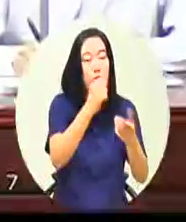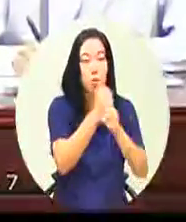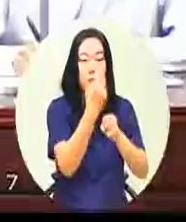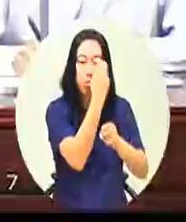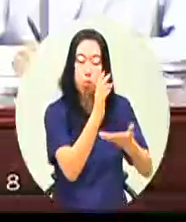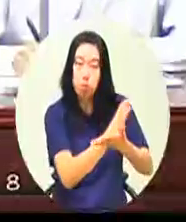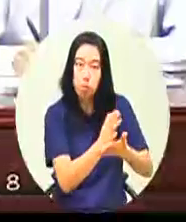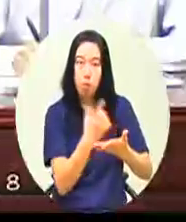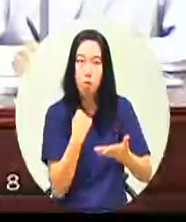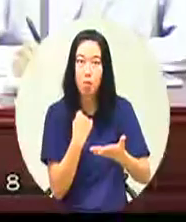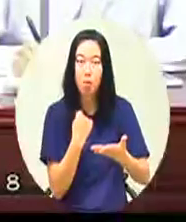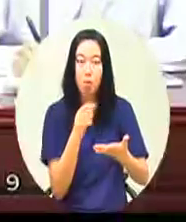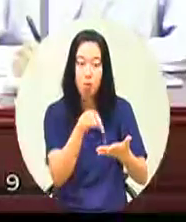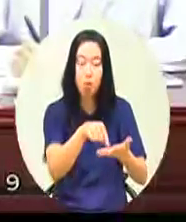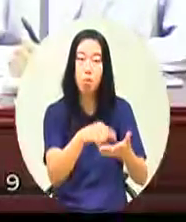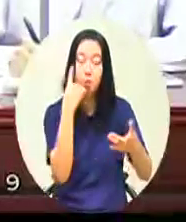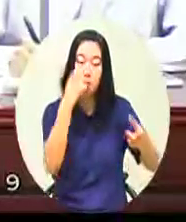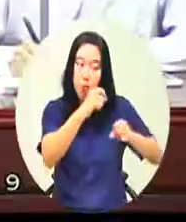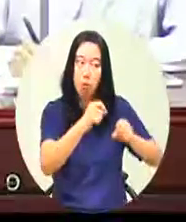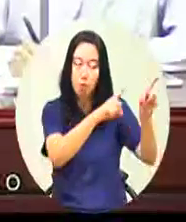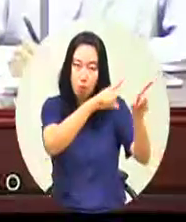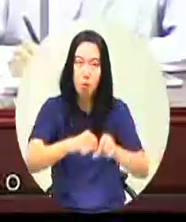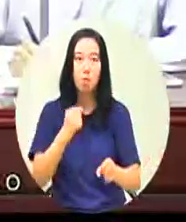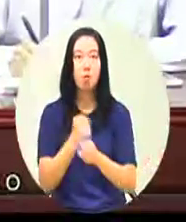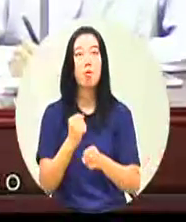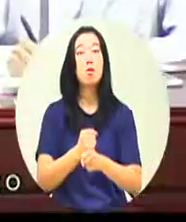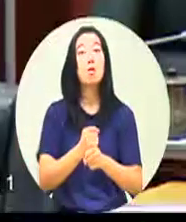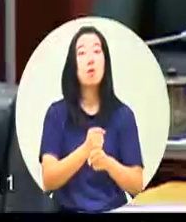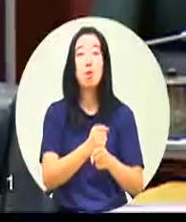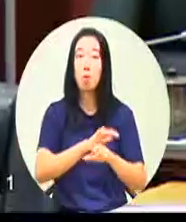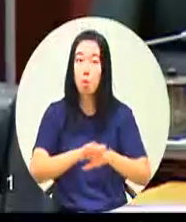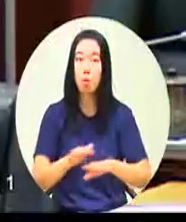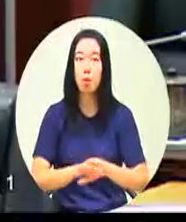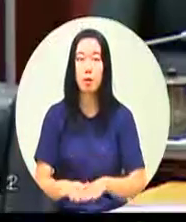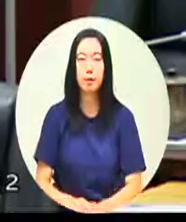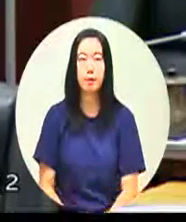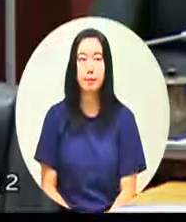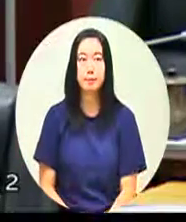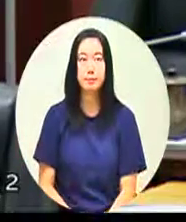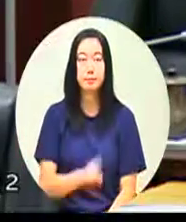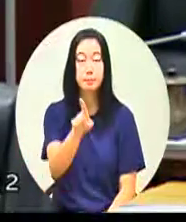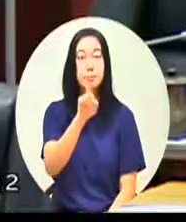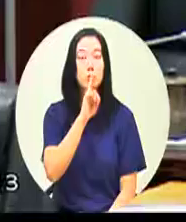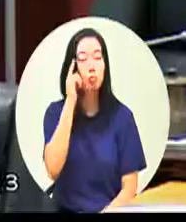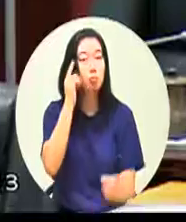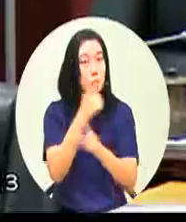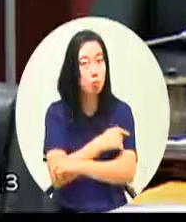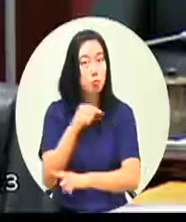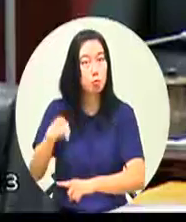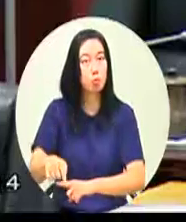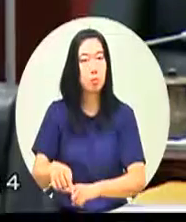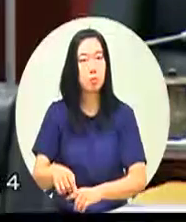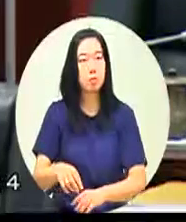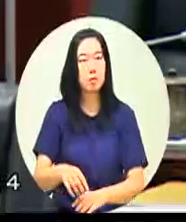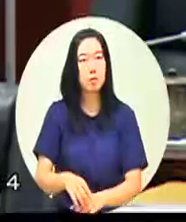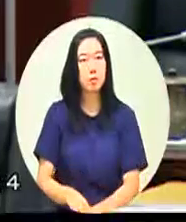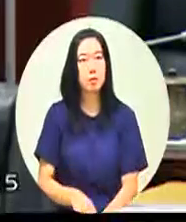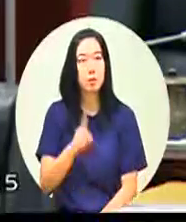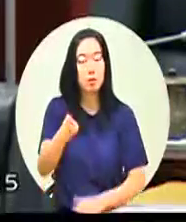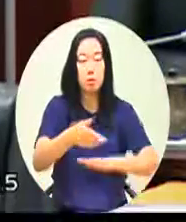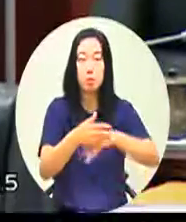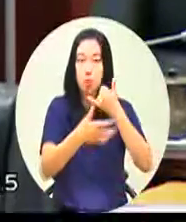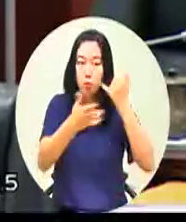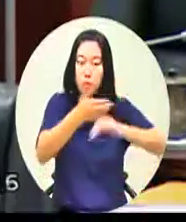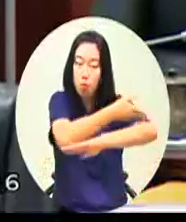按照这个计划在执行。 好，再给两分钟。 那等于这一个林园呼吁的海岸计划